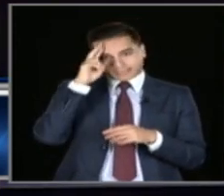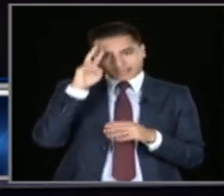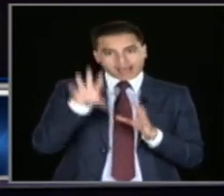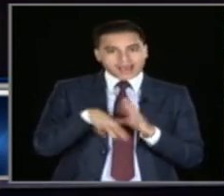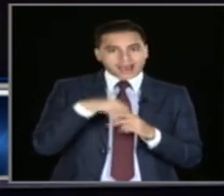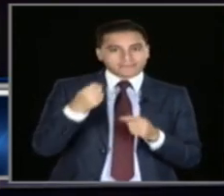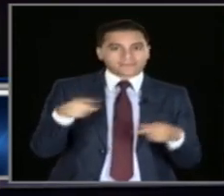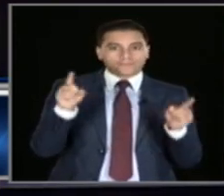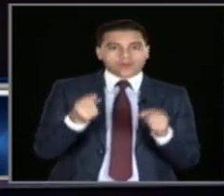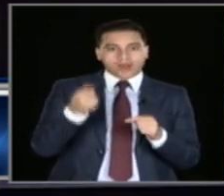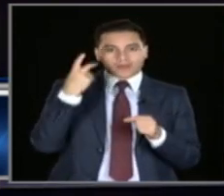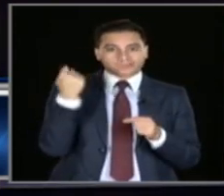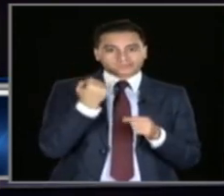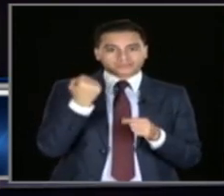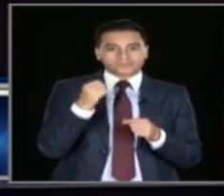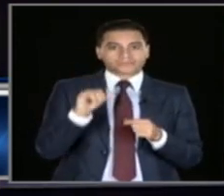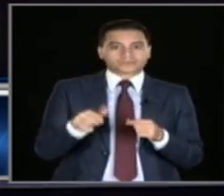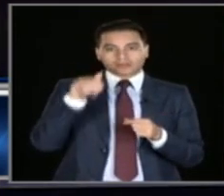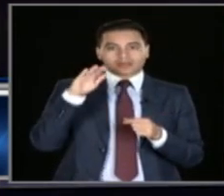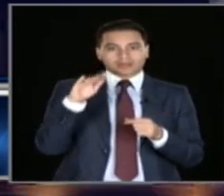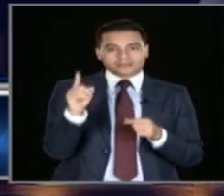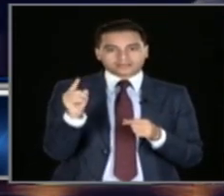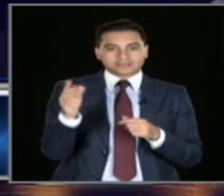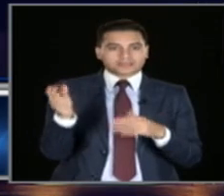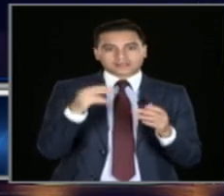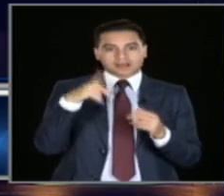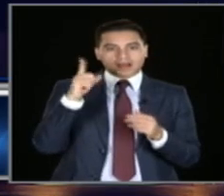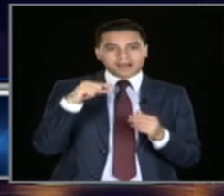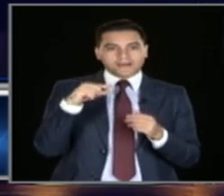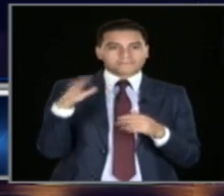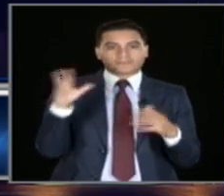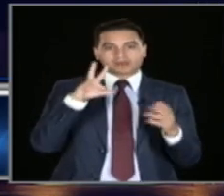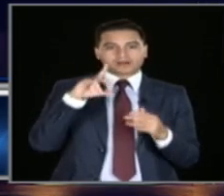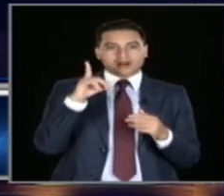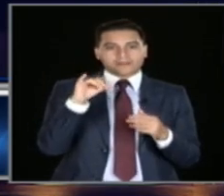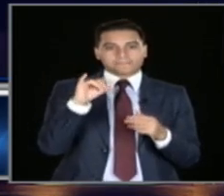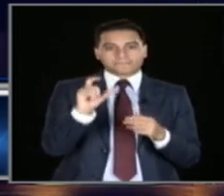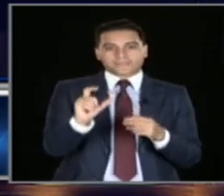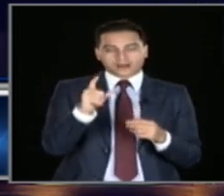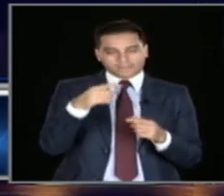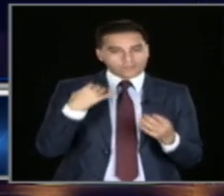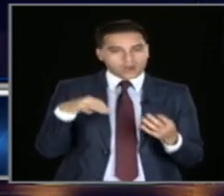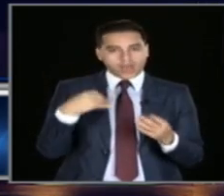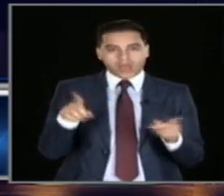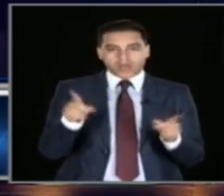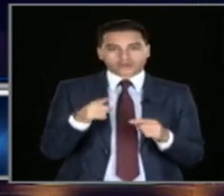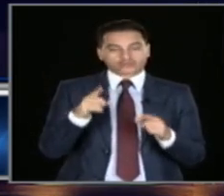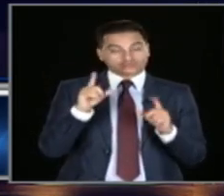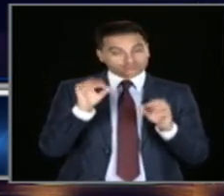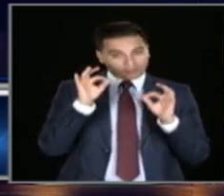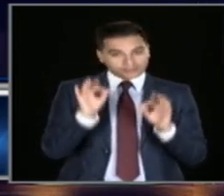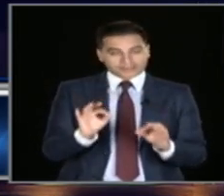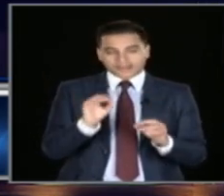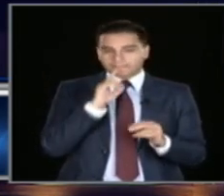ملحن شاطر جدا. مين؟ ياسر عبد الرحمن. طبعا ياسر عبد الرحمن ملحن شاطر جدا،